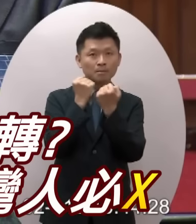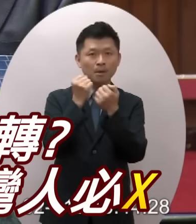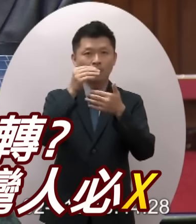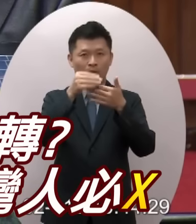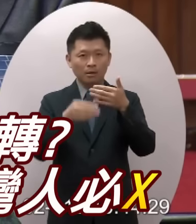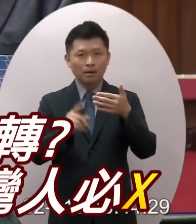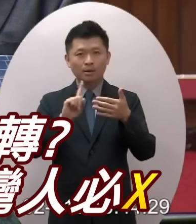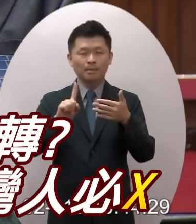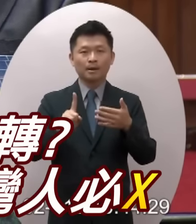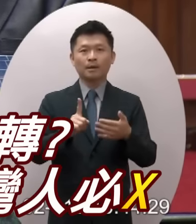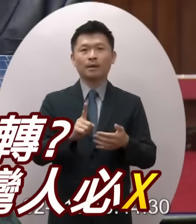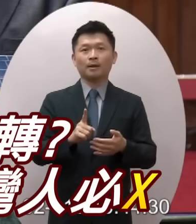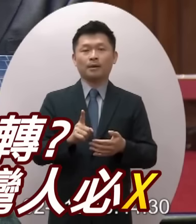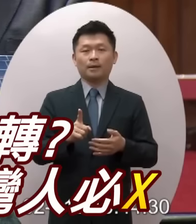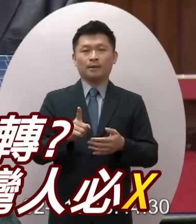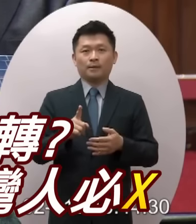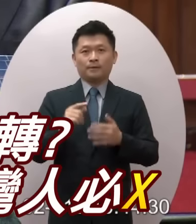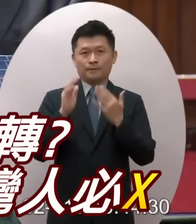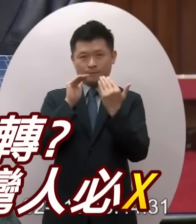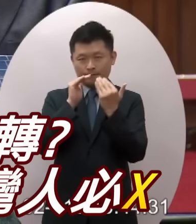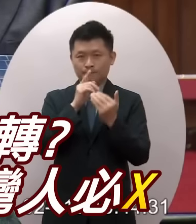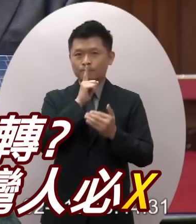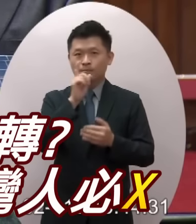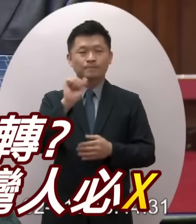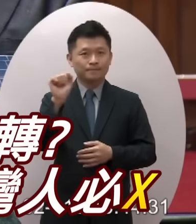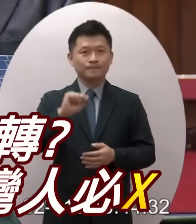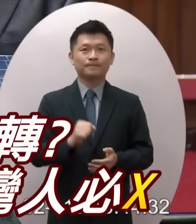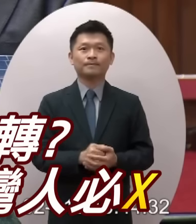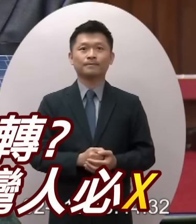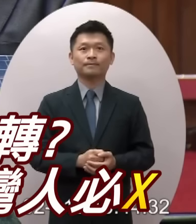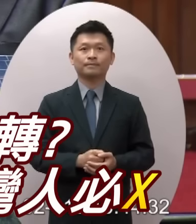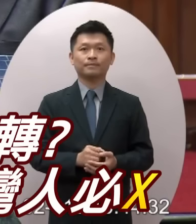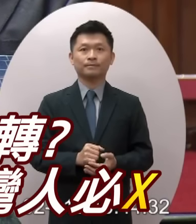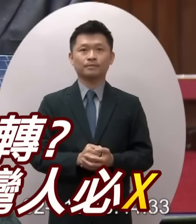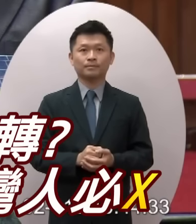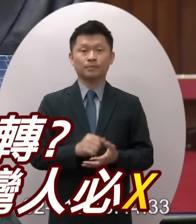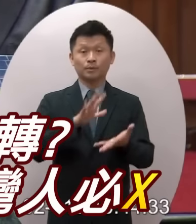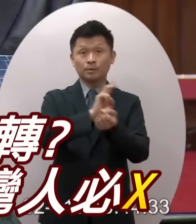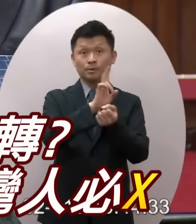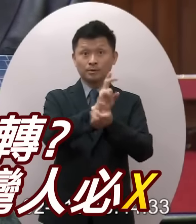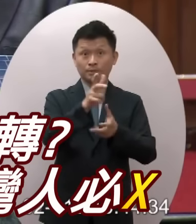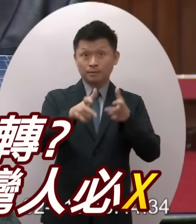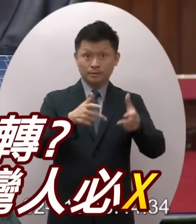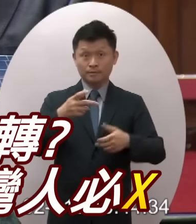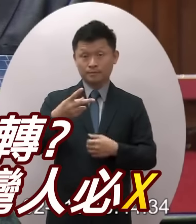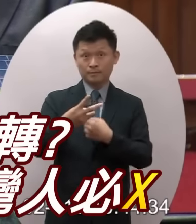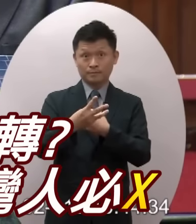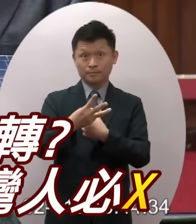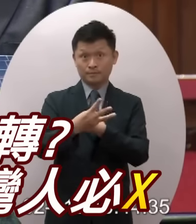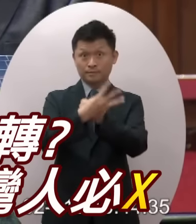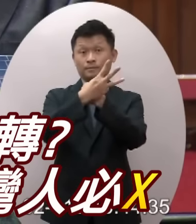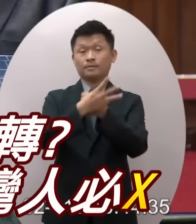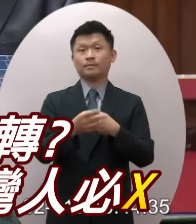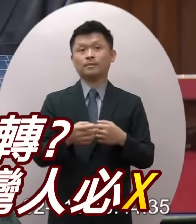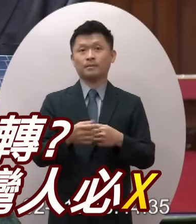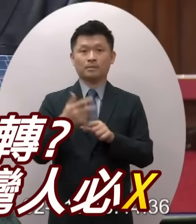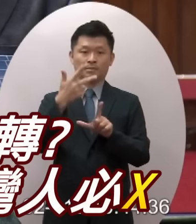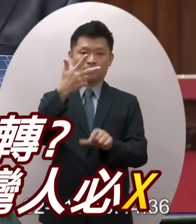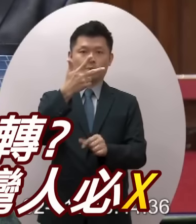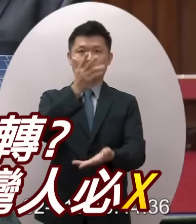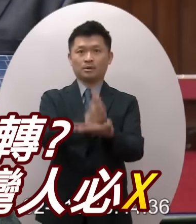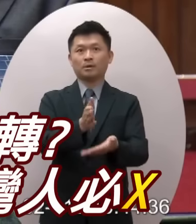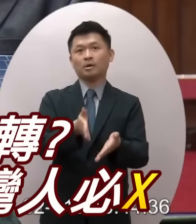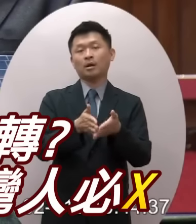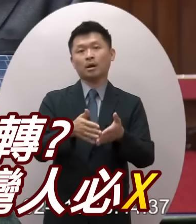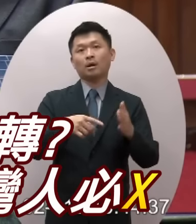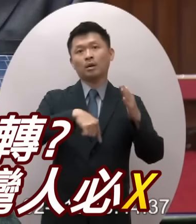达这啦。有要继续拼无？咱即马讲虎林三厂嘛，七月到，那古啊院长咧讲讲